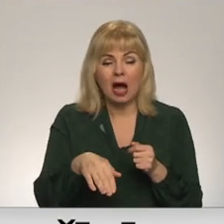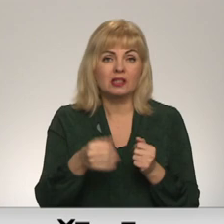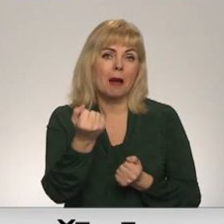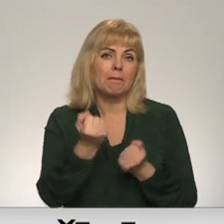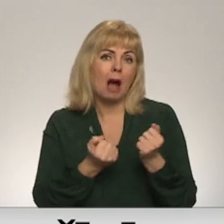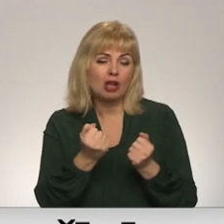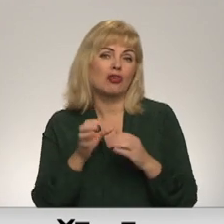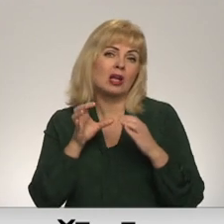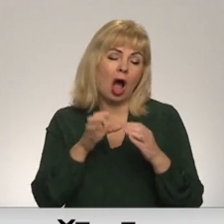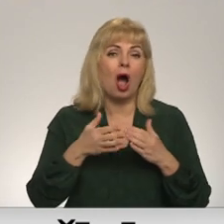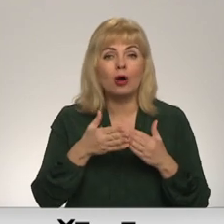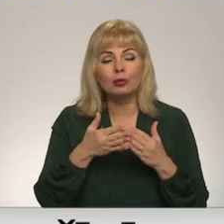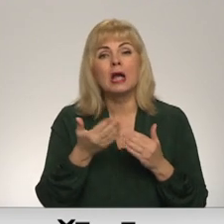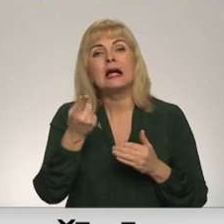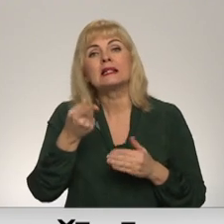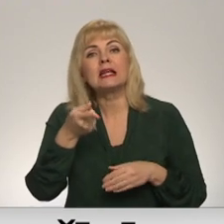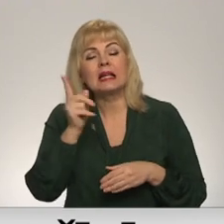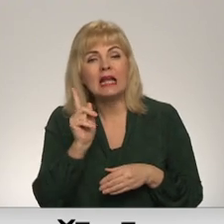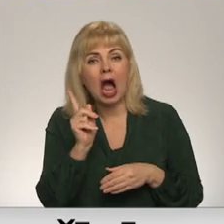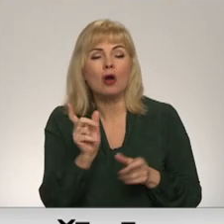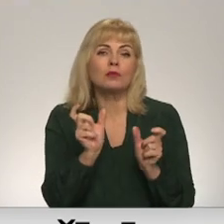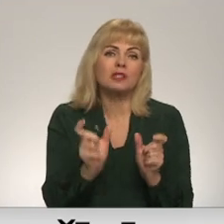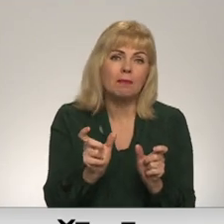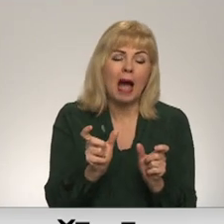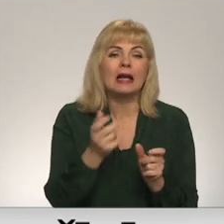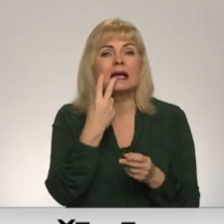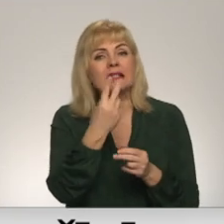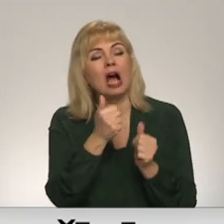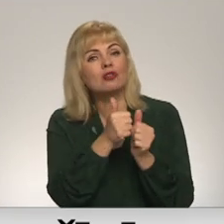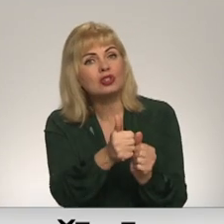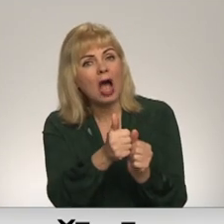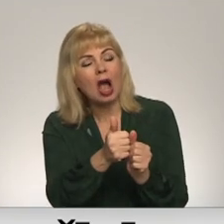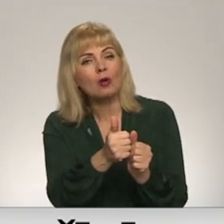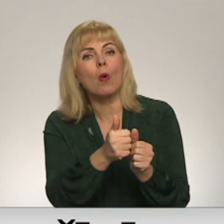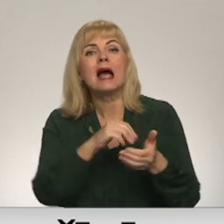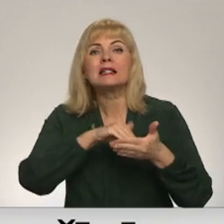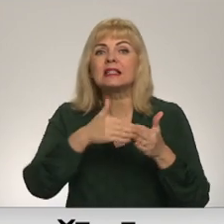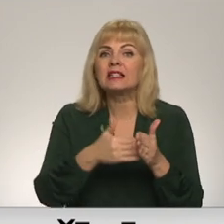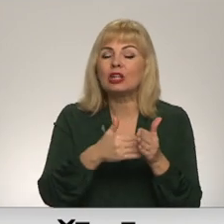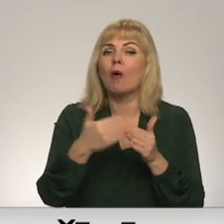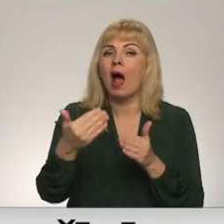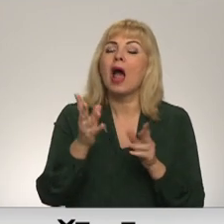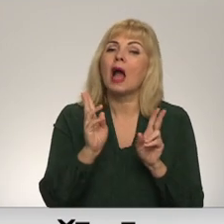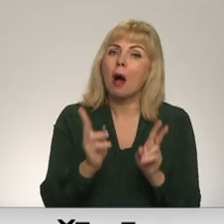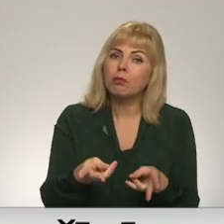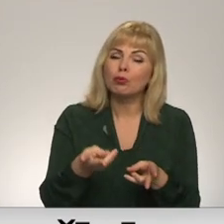cik ilgi šis liegums būs spēkā, tiks pieņemts, aktīvi sekojot līdzi situācijas attīstībai Ukrainā un